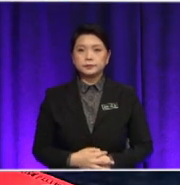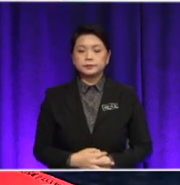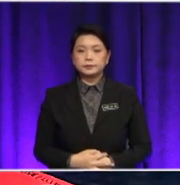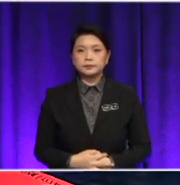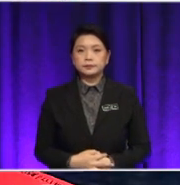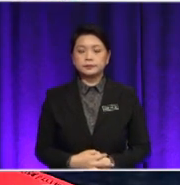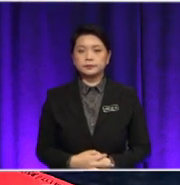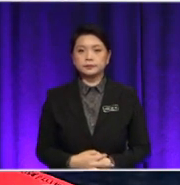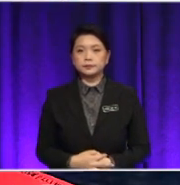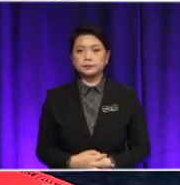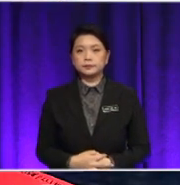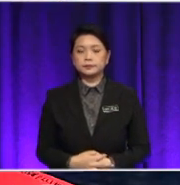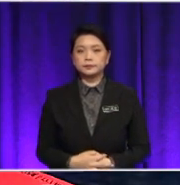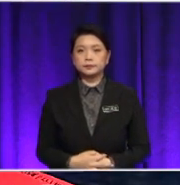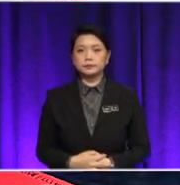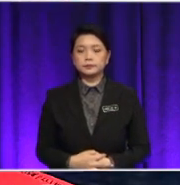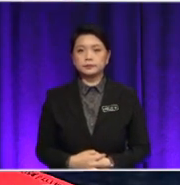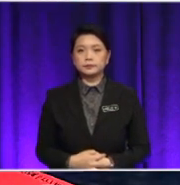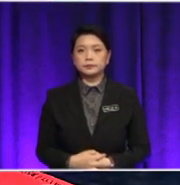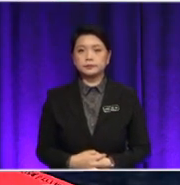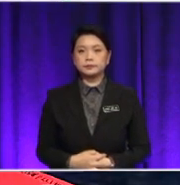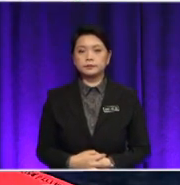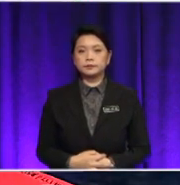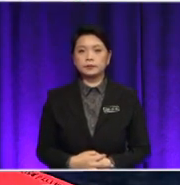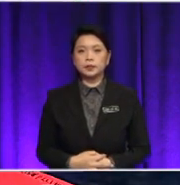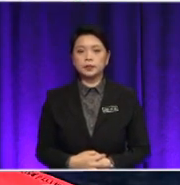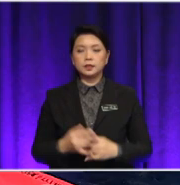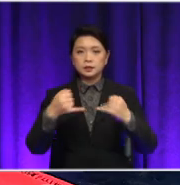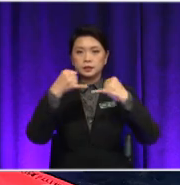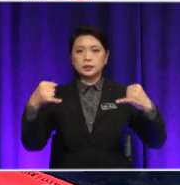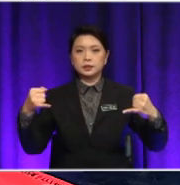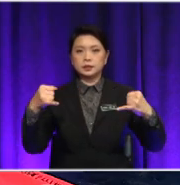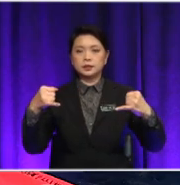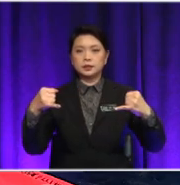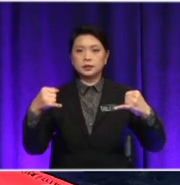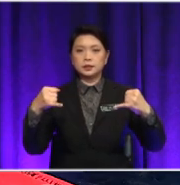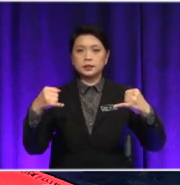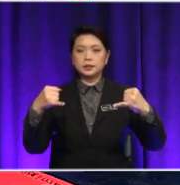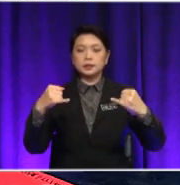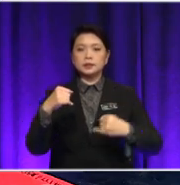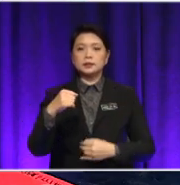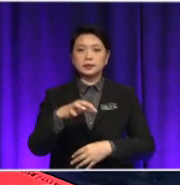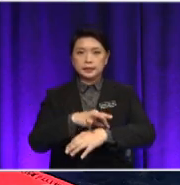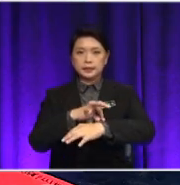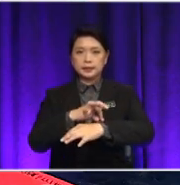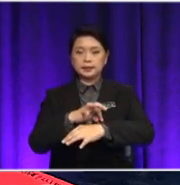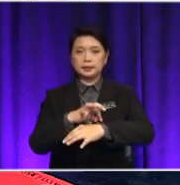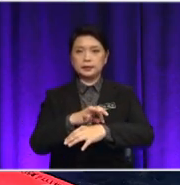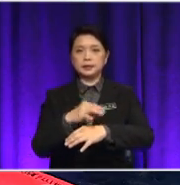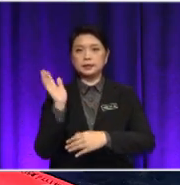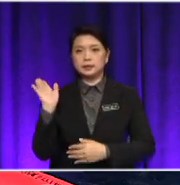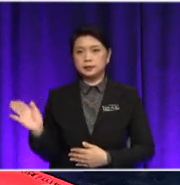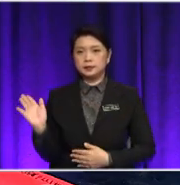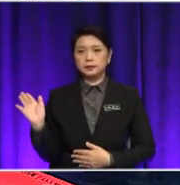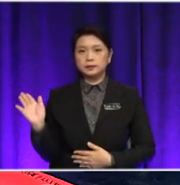Balut dengan kain cikgu Ya. Yeah. Jenis kain yang digunakan adalah kain bandage. Bandage. Kita ada macam-macam sekarang ni.